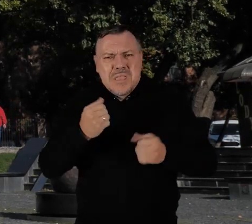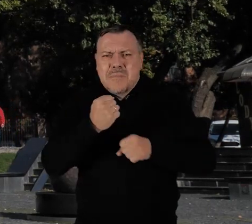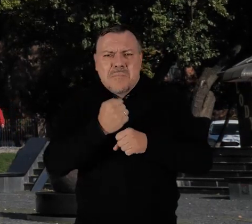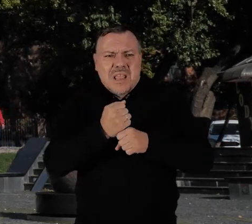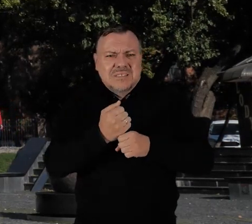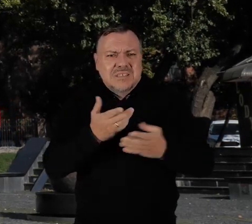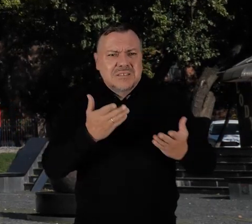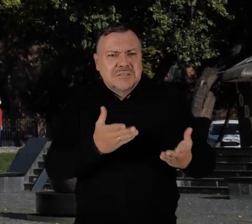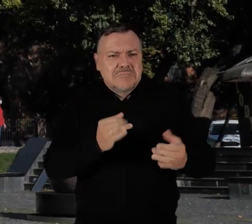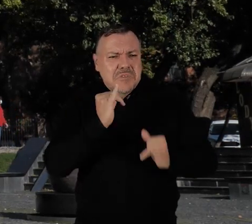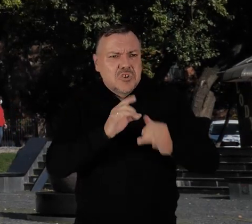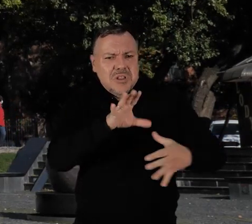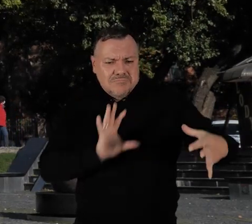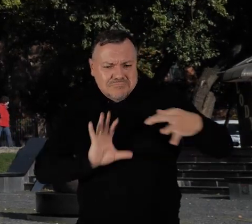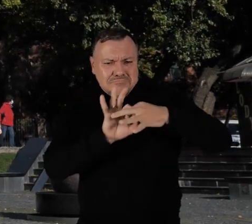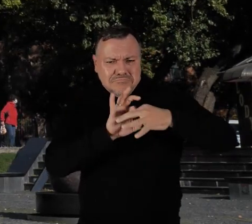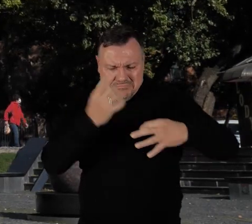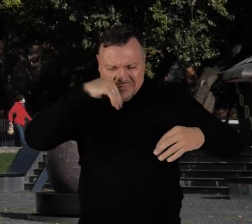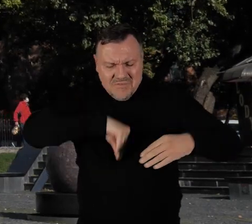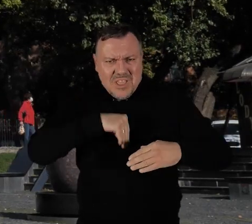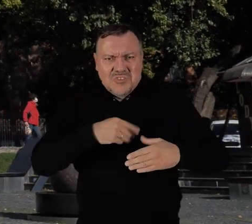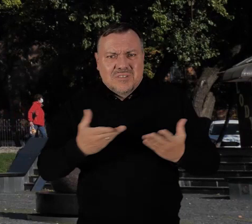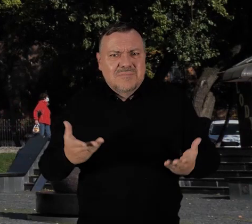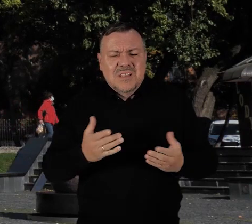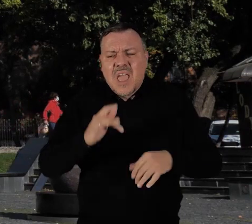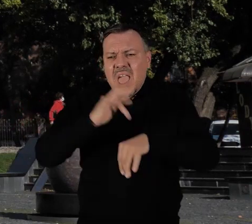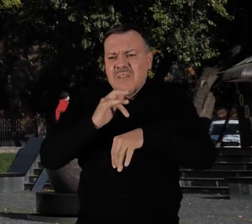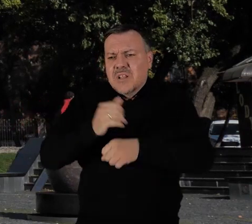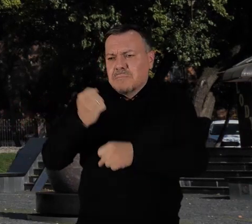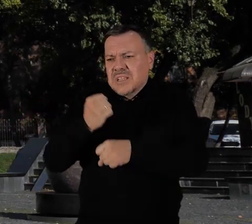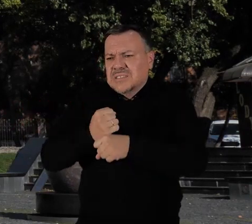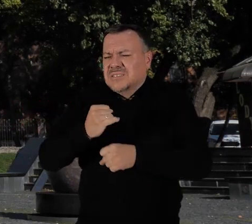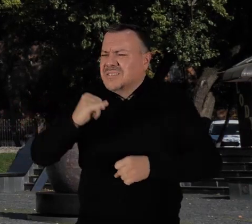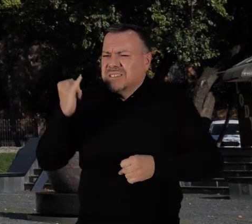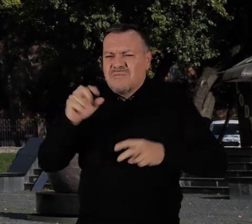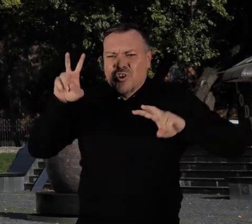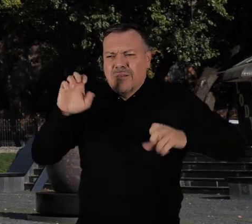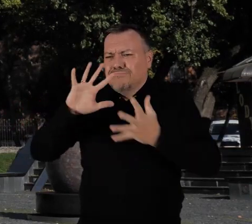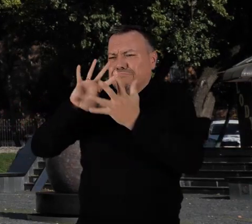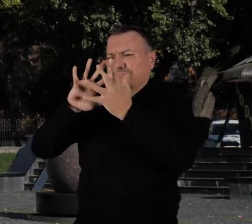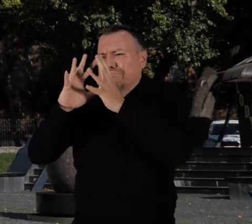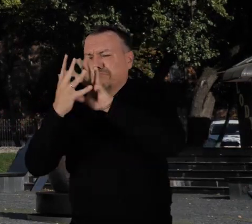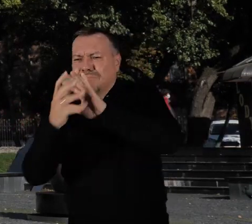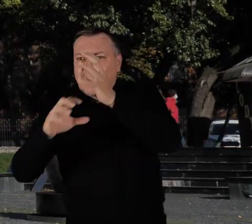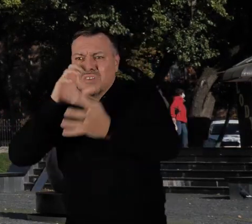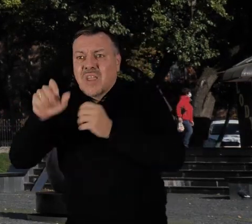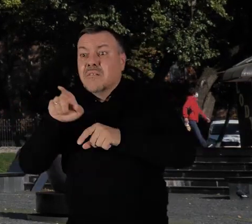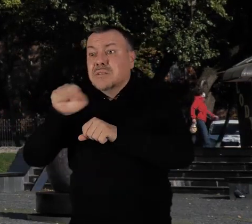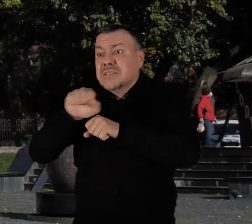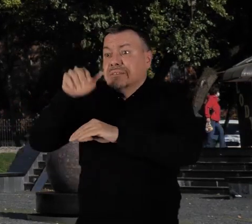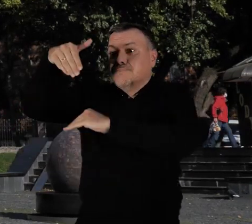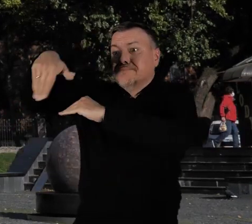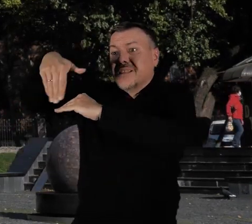Nie ma pracy, która nie wynikałaby z wnętrza człowieka. Wprawdzie efekt pracy zawsze jakoś przemienia świat, a więc jest